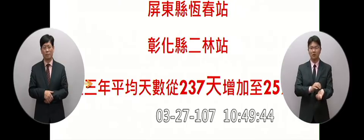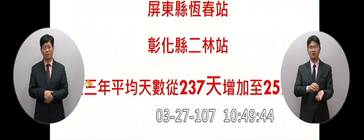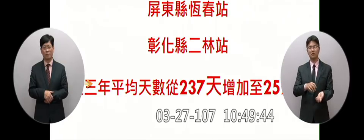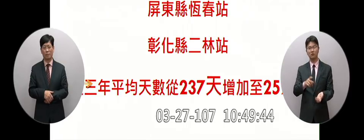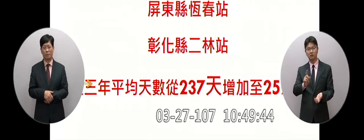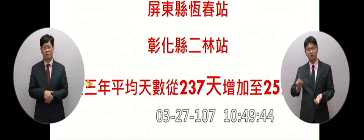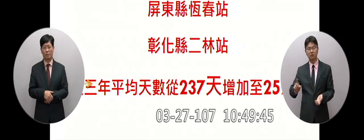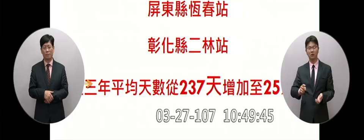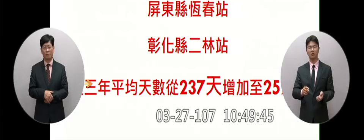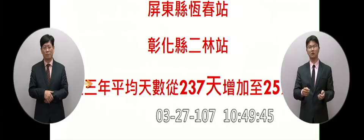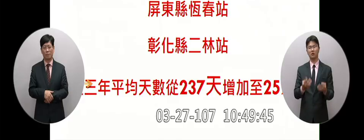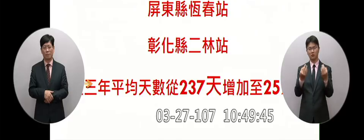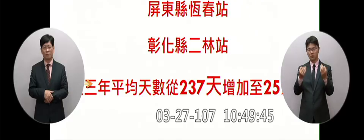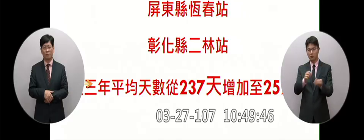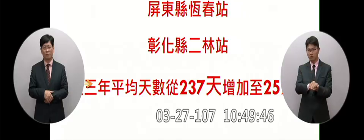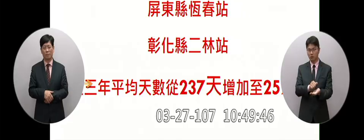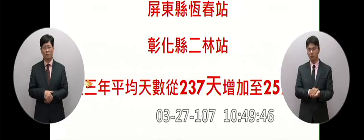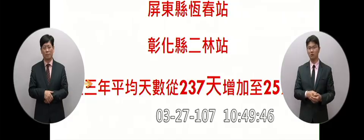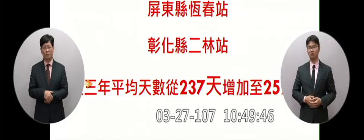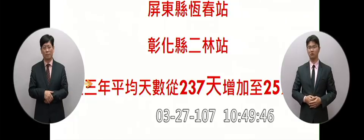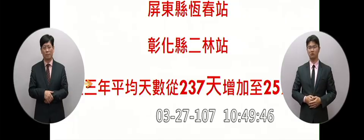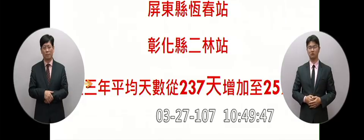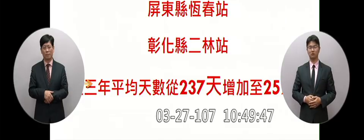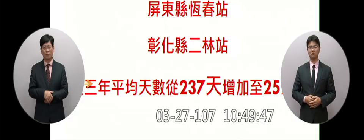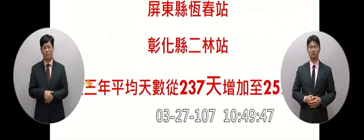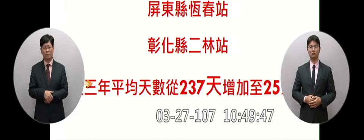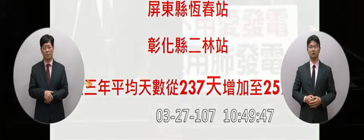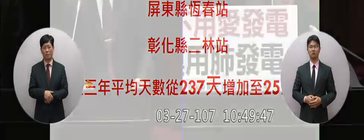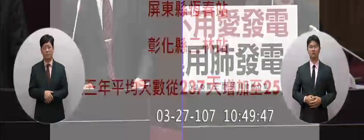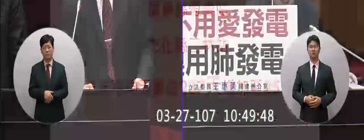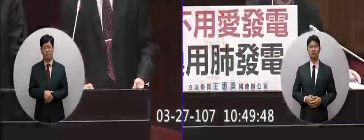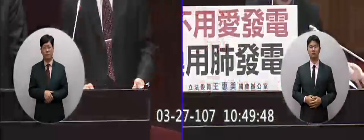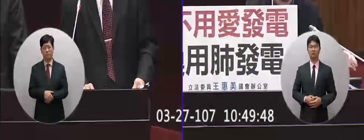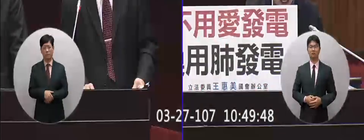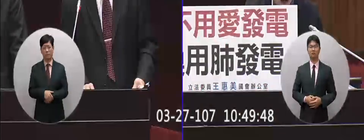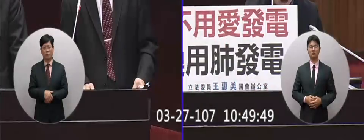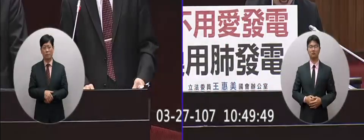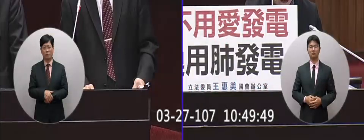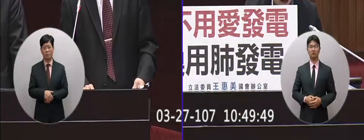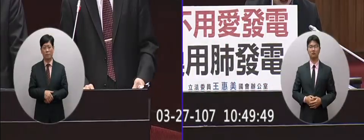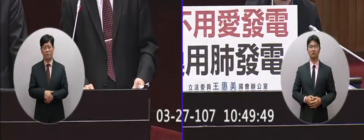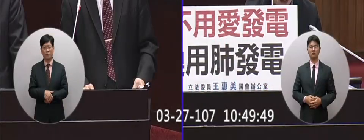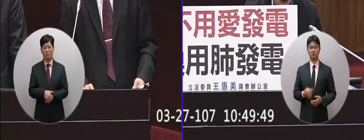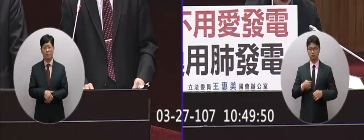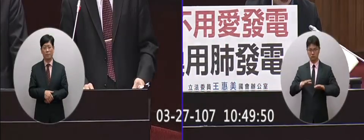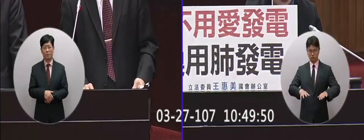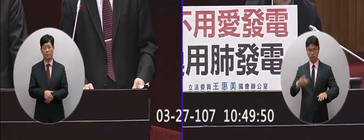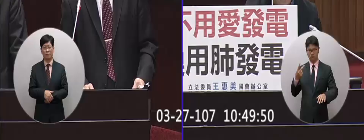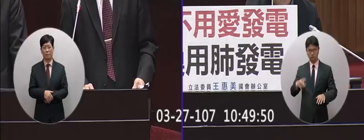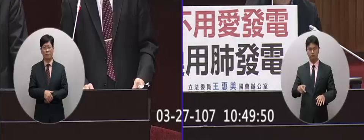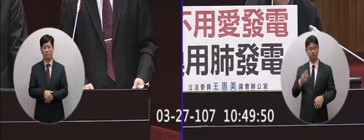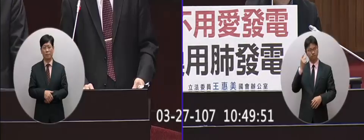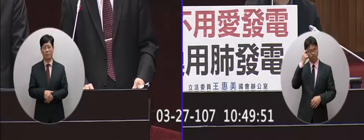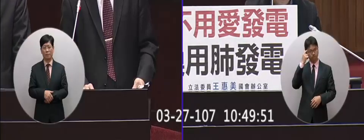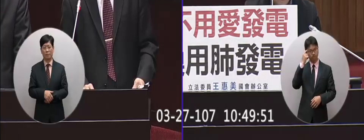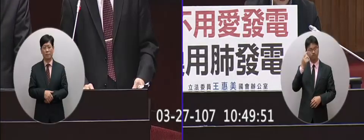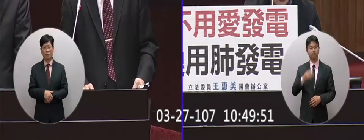个报告里面刚刚讲到的这些问题哦。所以我现在要来请命一下